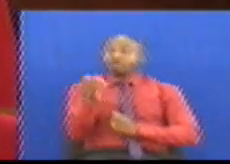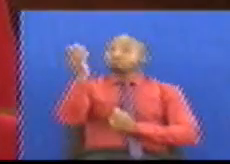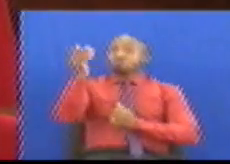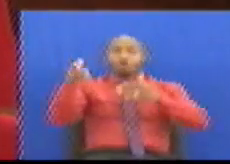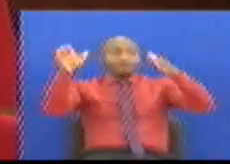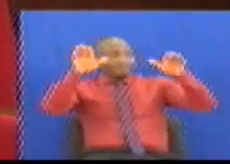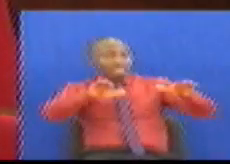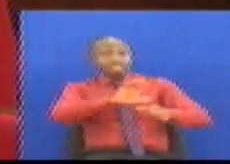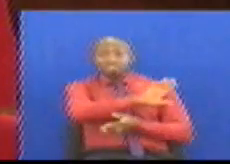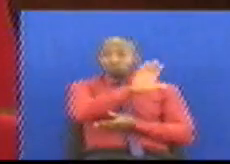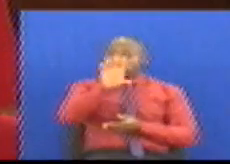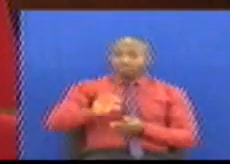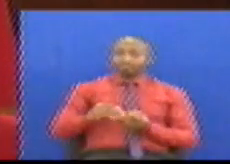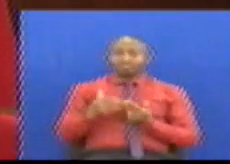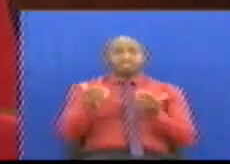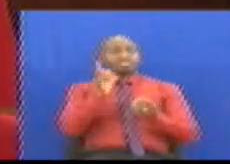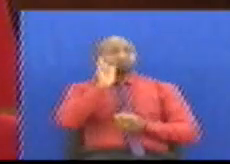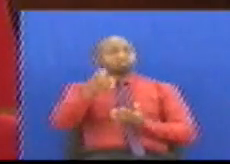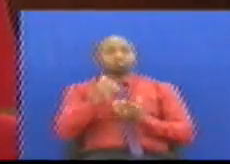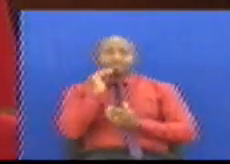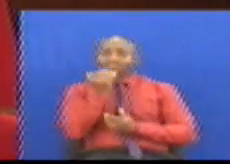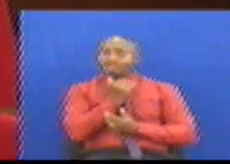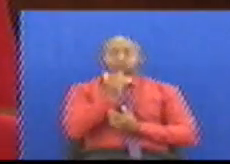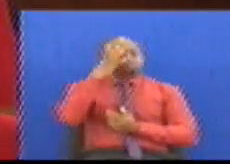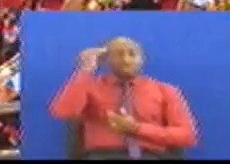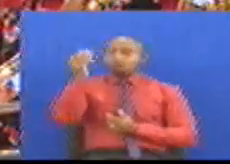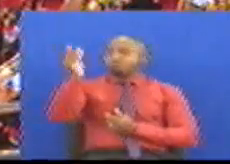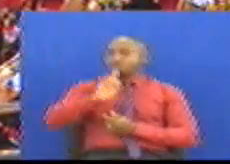Kama nilivyosema, tuchukue tahadhari lakini tusimsahau Mungu.